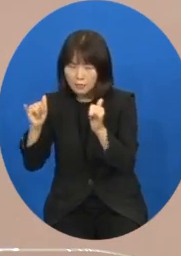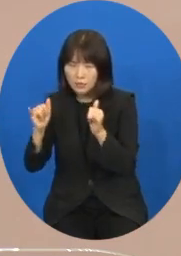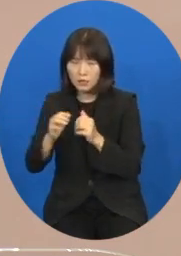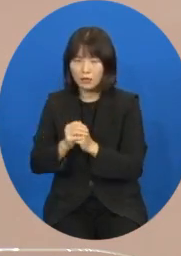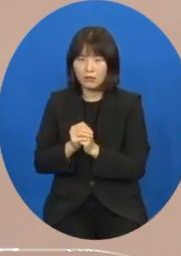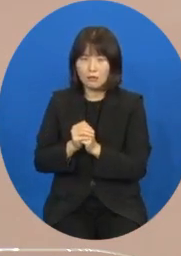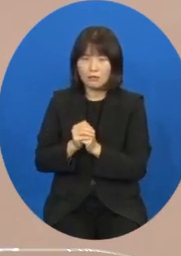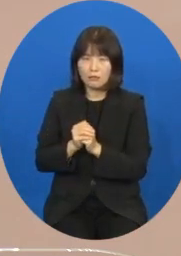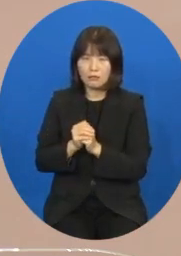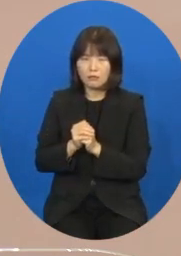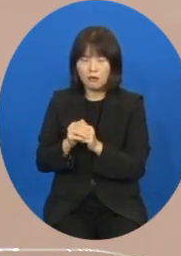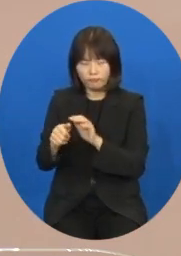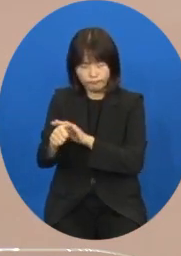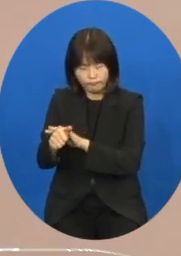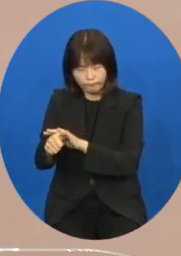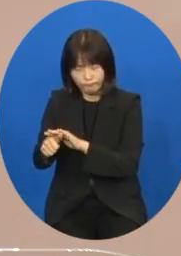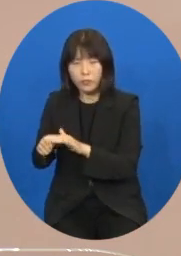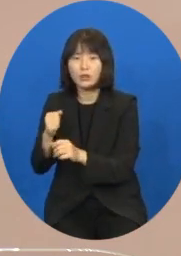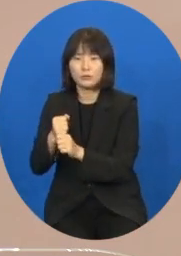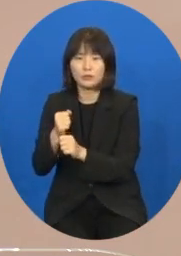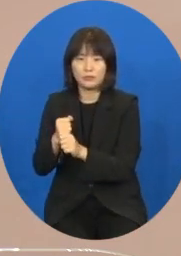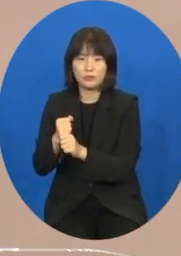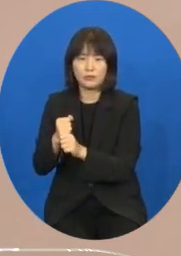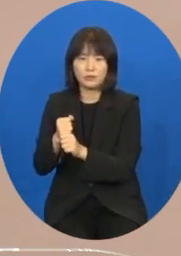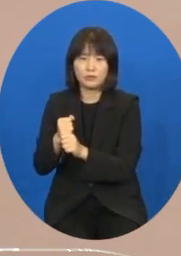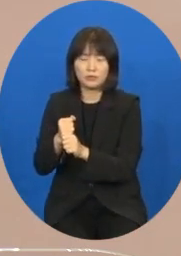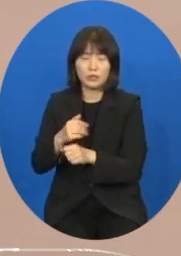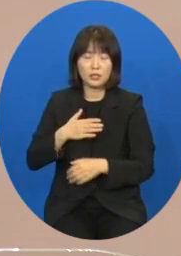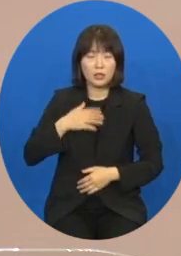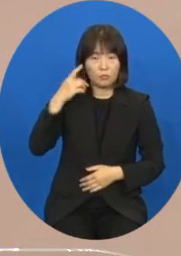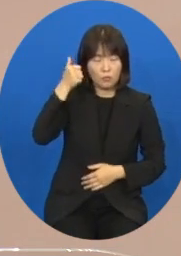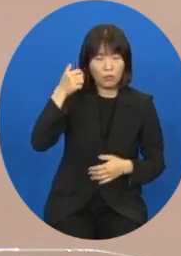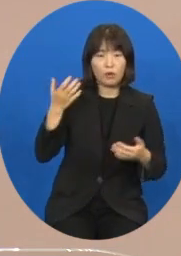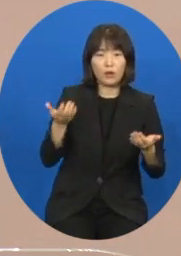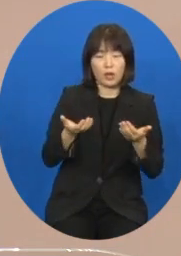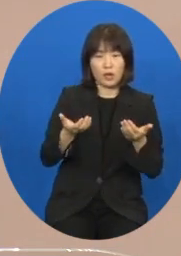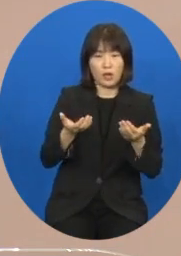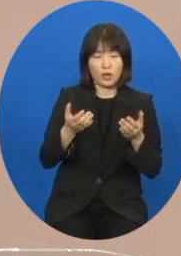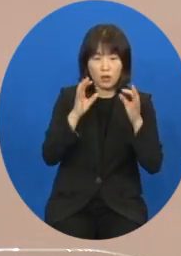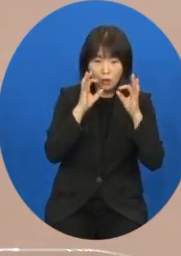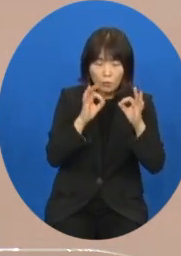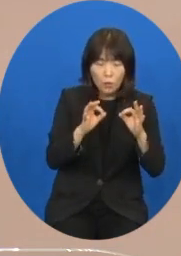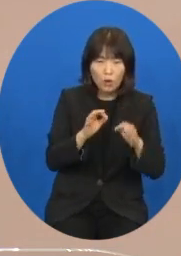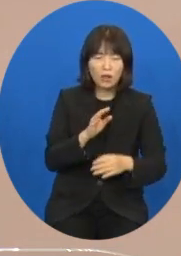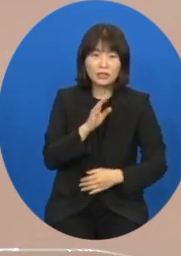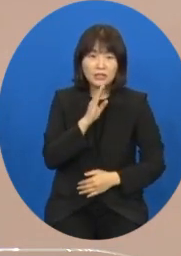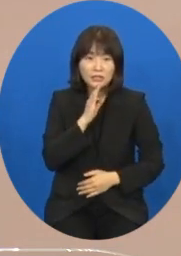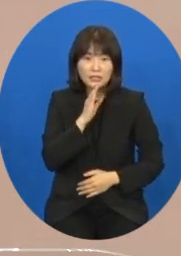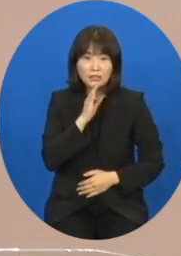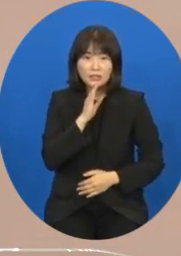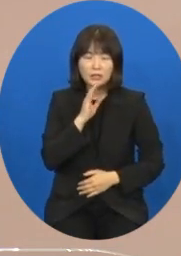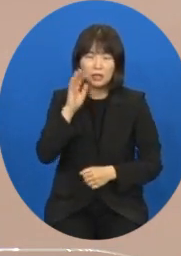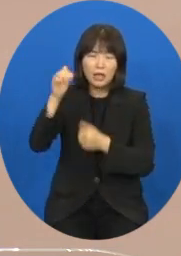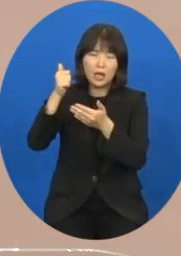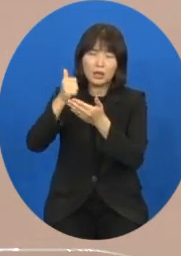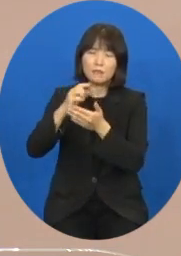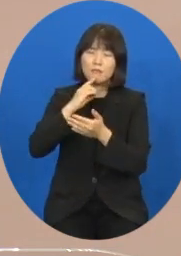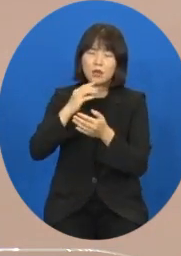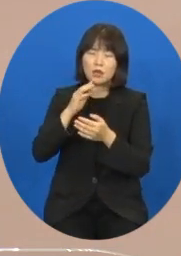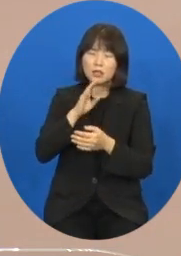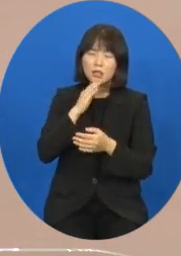오그라들게 만든 거예요. 제가 목회하면서 보니까 실제로 하나님만 진짜 바라보고